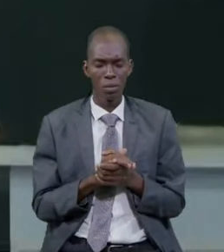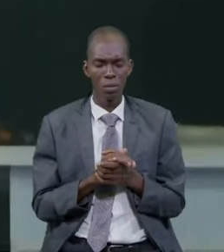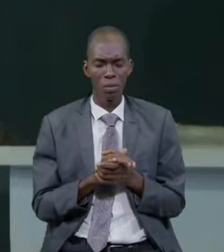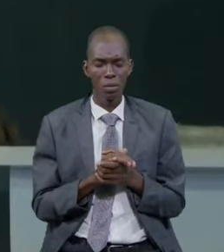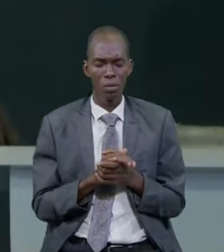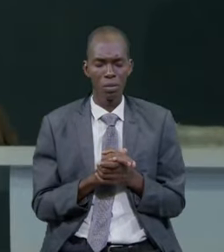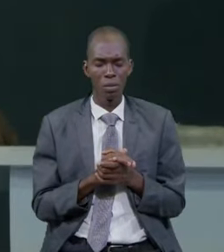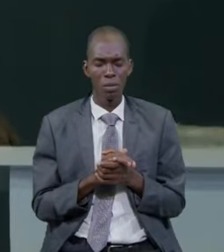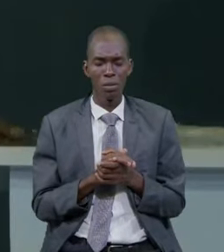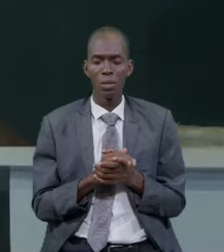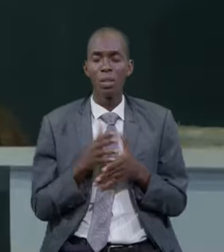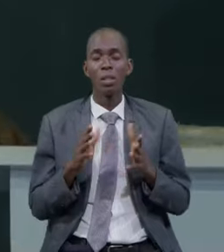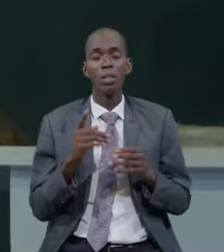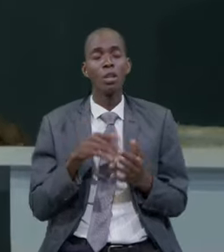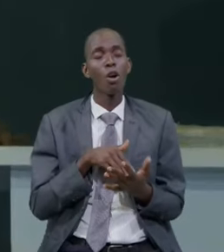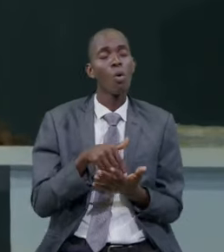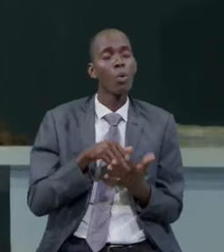Que le faible dise.